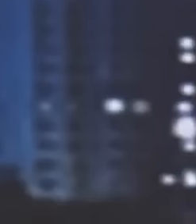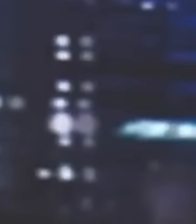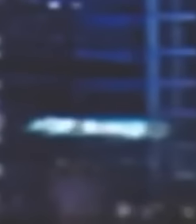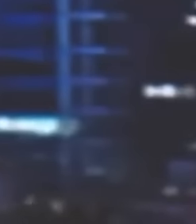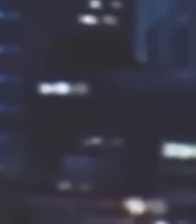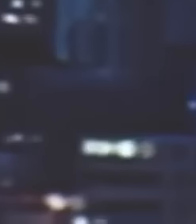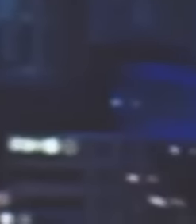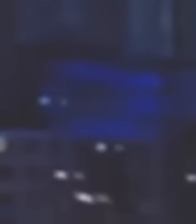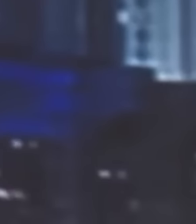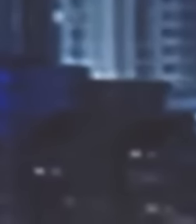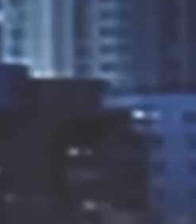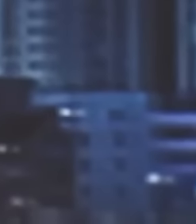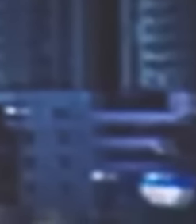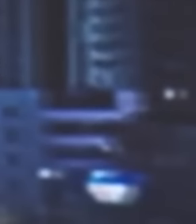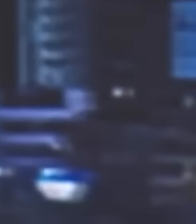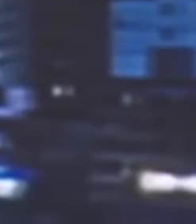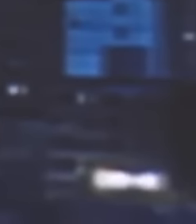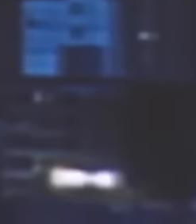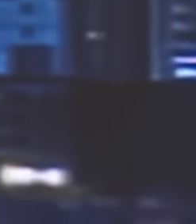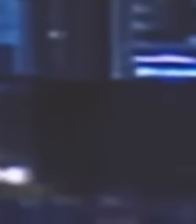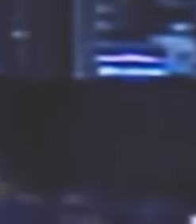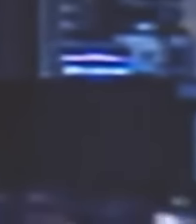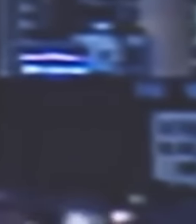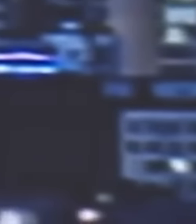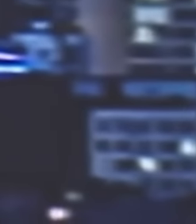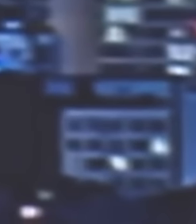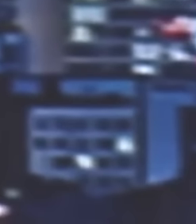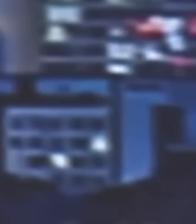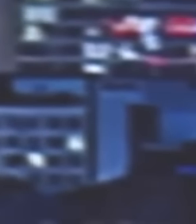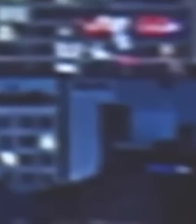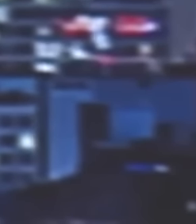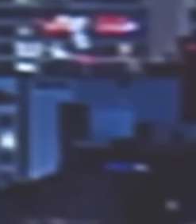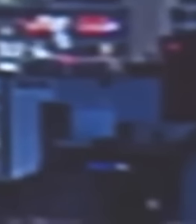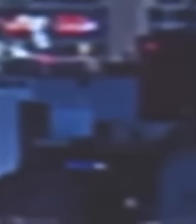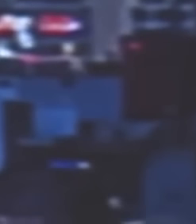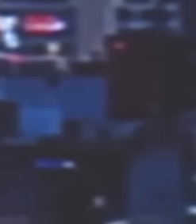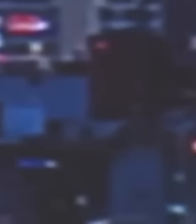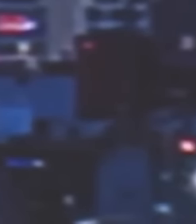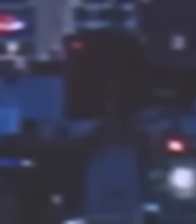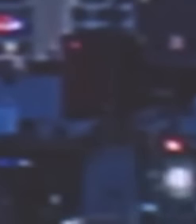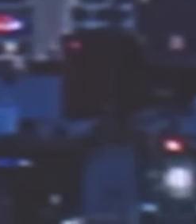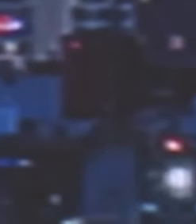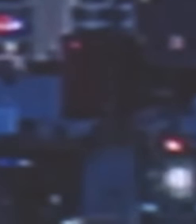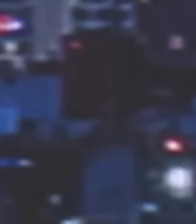시청해 주셔서 고맙습니다. 저희는 저녁 6시 50분 뉴스룸에서 뵙겠습니다.